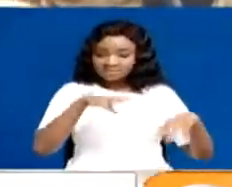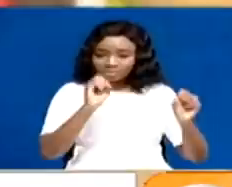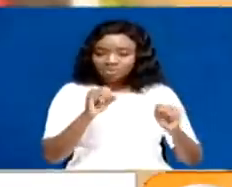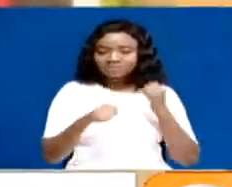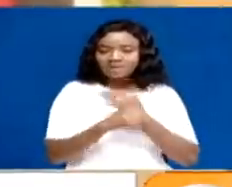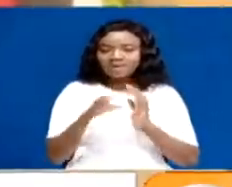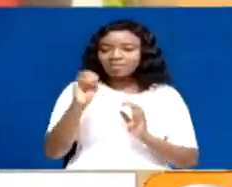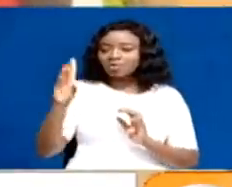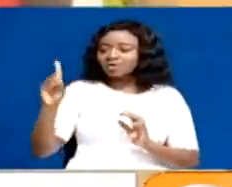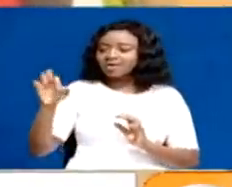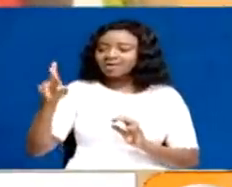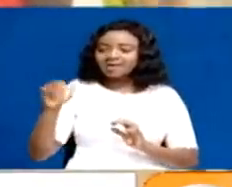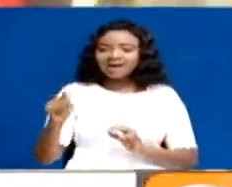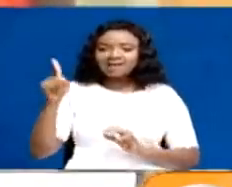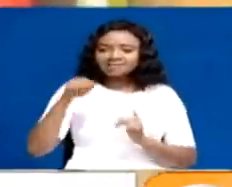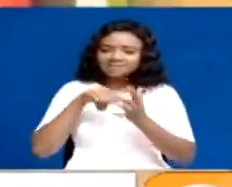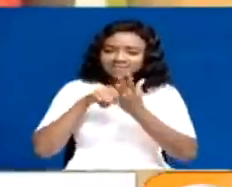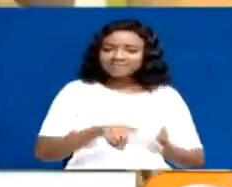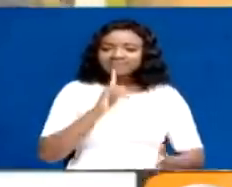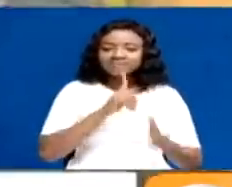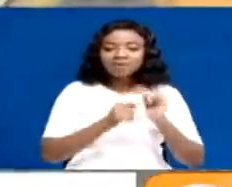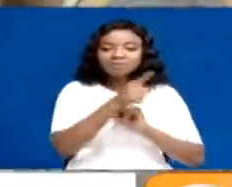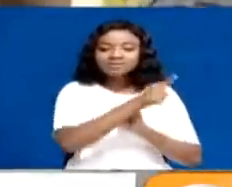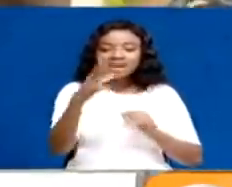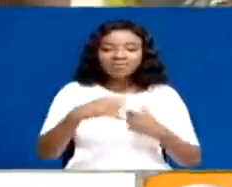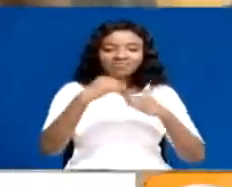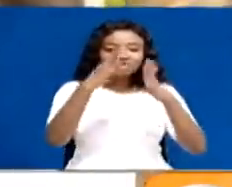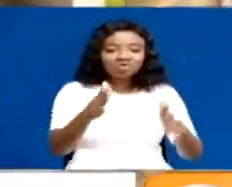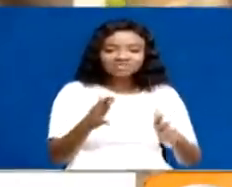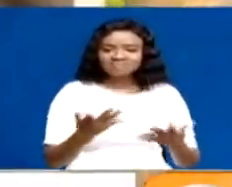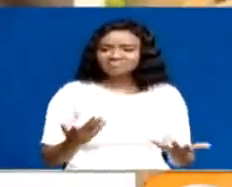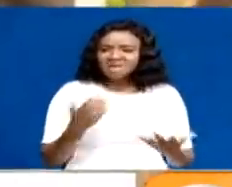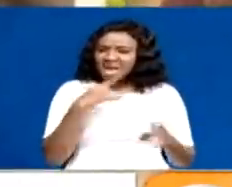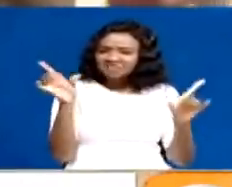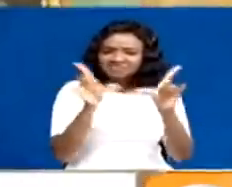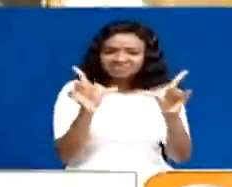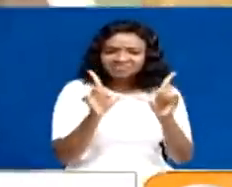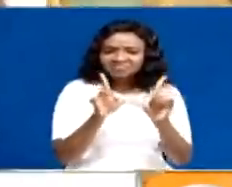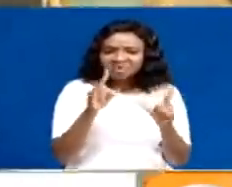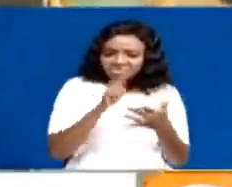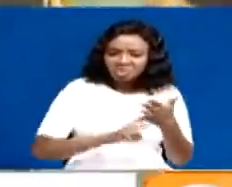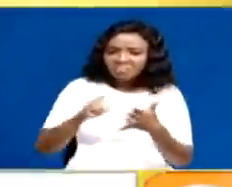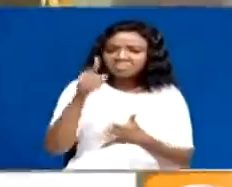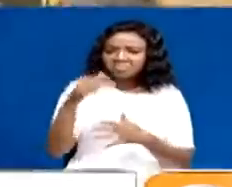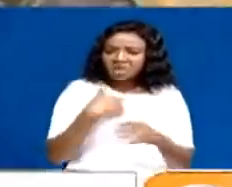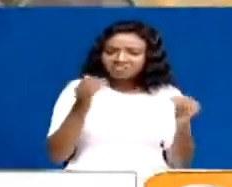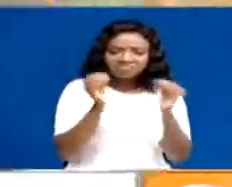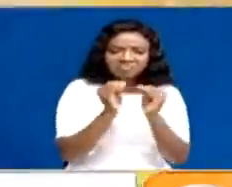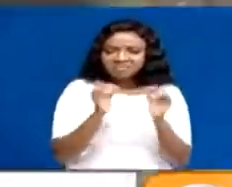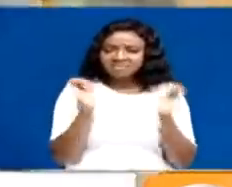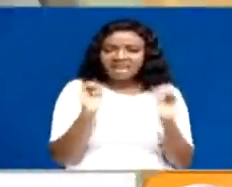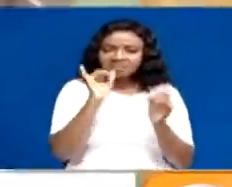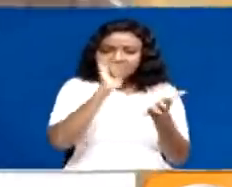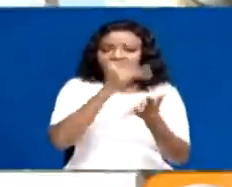Odera akisisitiza kwamba viongozi hao hawakuwa wamechukua kibali cha kufanya mkutano huo. So hata